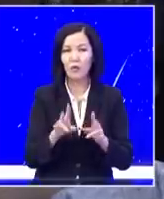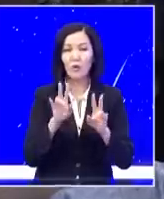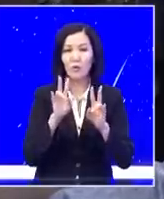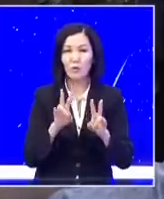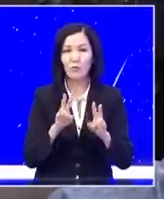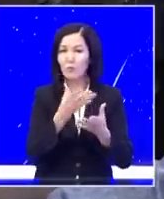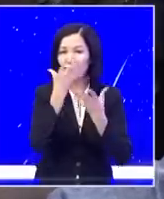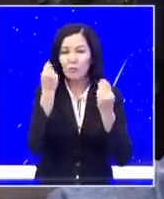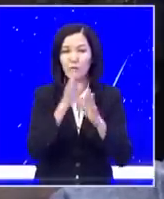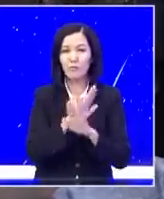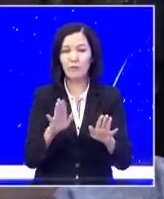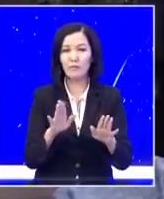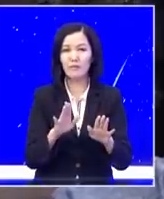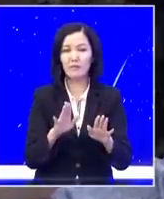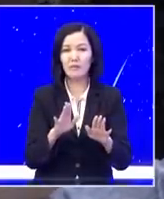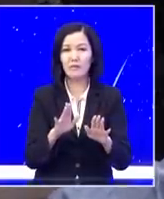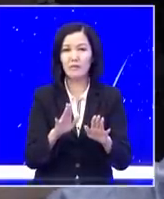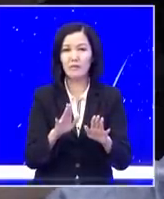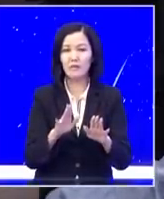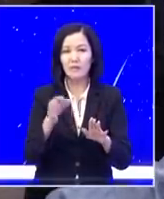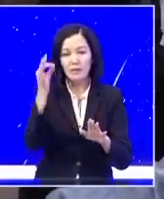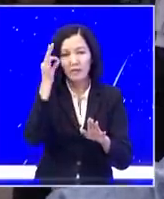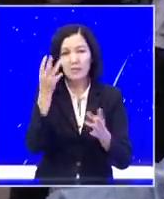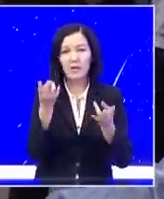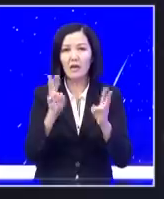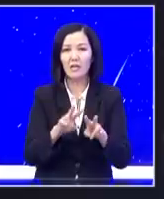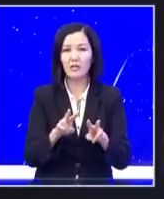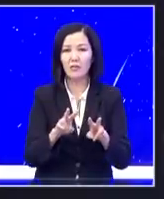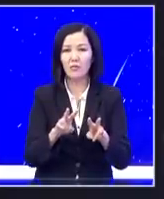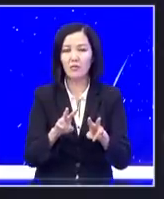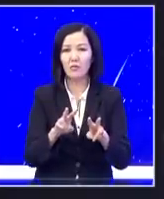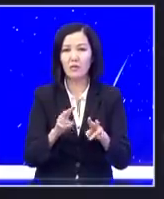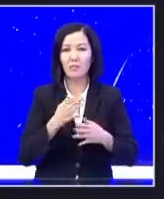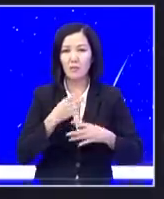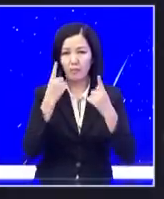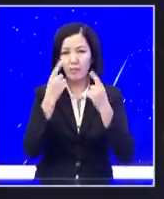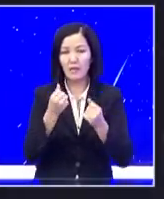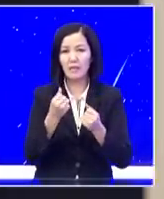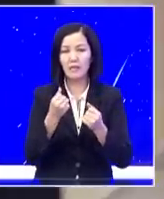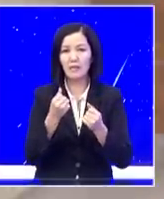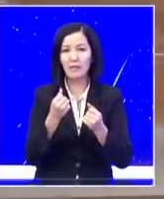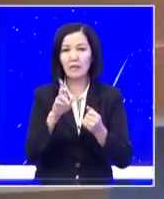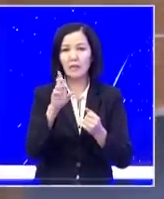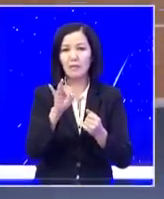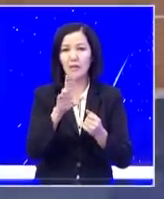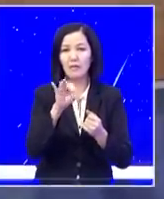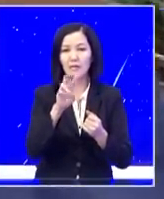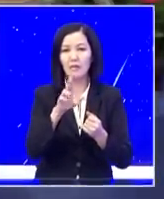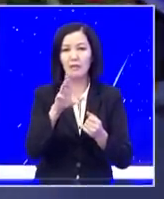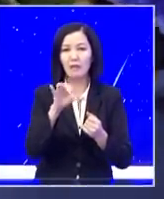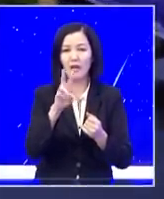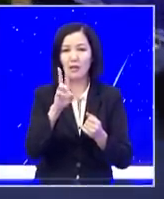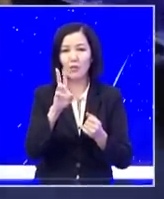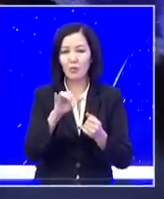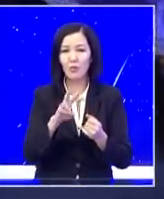Бейсекеңді ұмыттырмаудың, бейсенінді есте қалдырудың бірақ жолы бар мен білетін. Ол бейсен тану ғылымы.